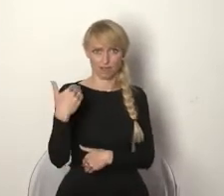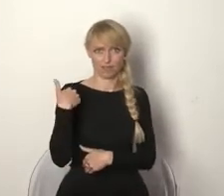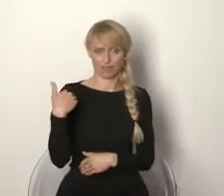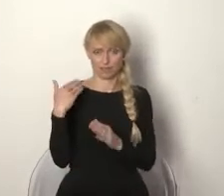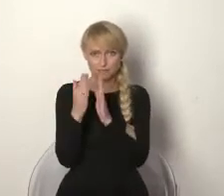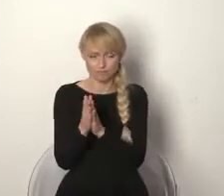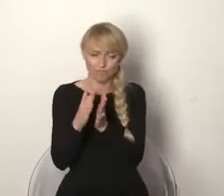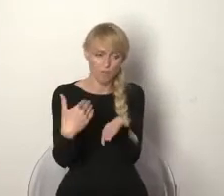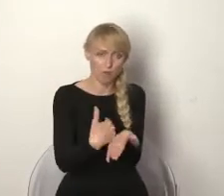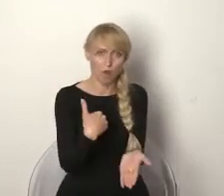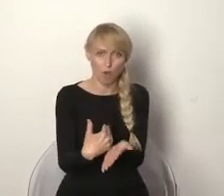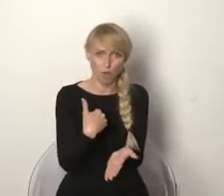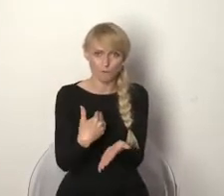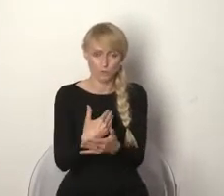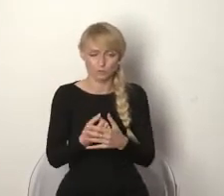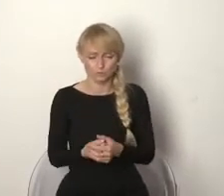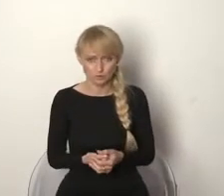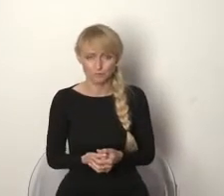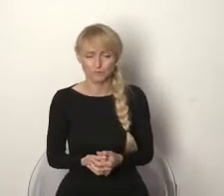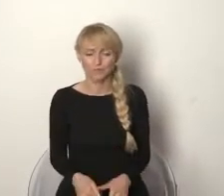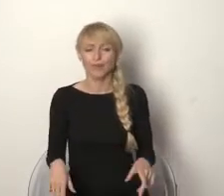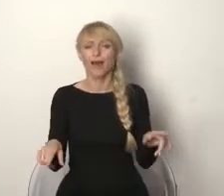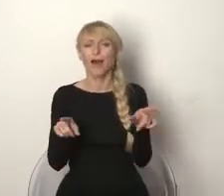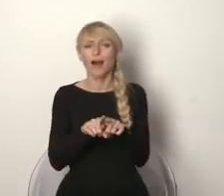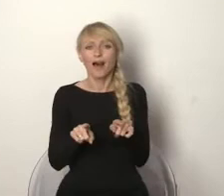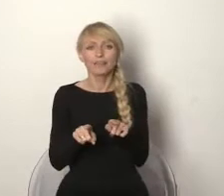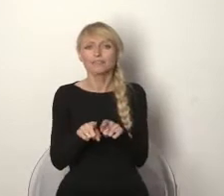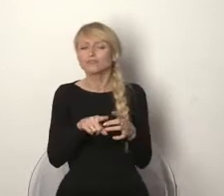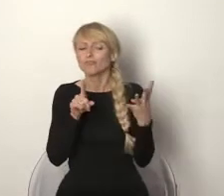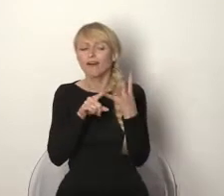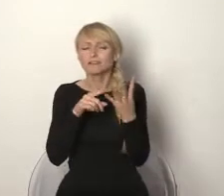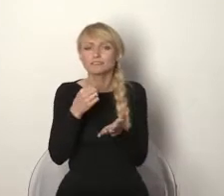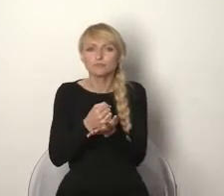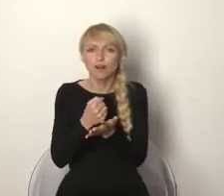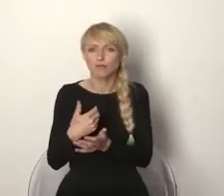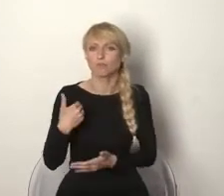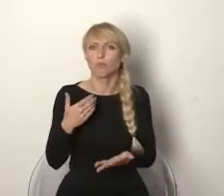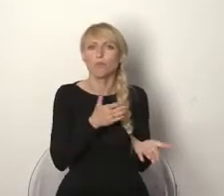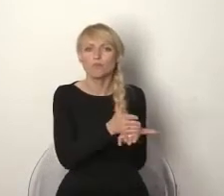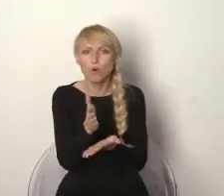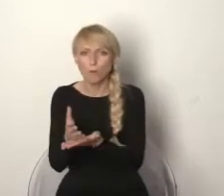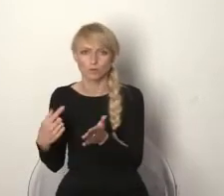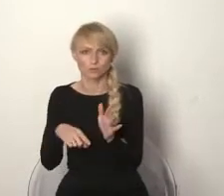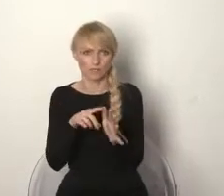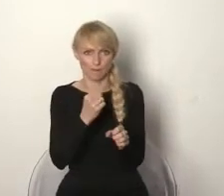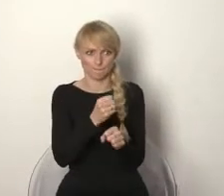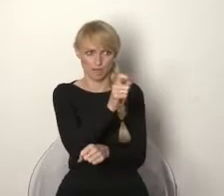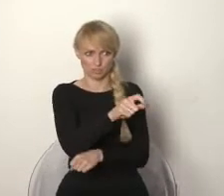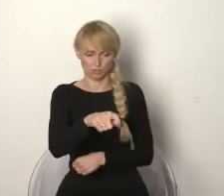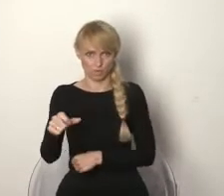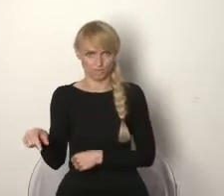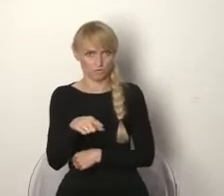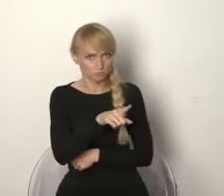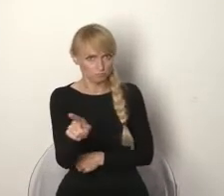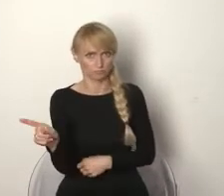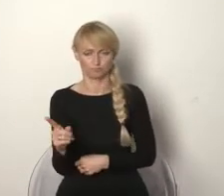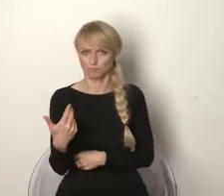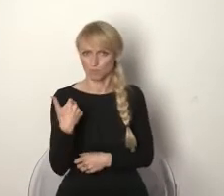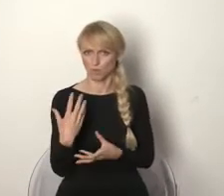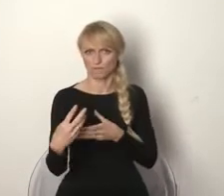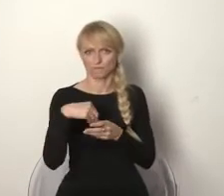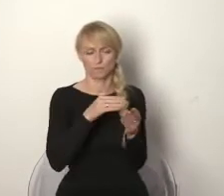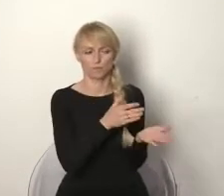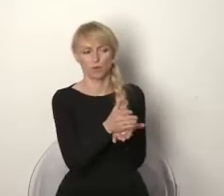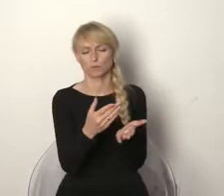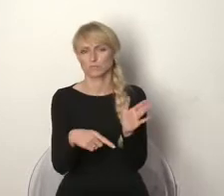duże obszary. A czwarty, równie dla nas ważny, to było wsparcie pracowników, którzy sami się włączali w pomoc dla Ukrainy. I tak, z